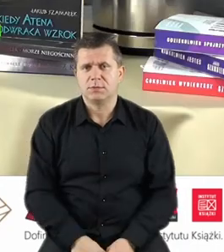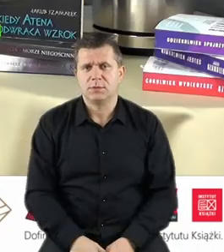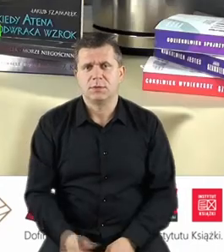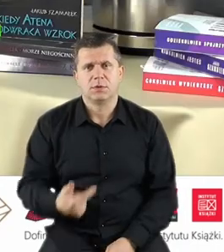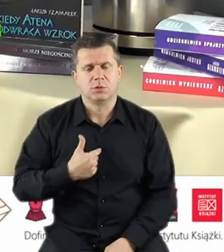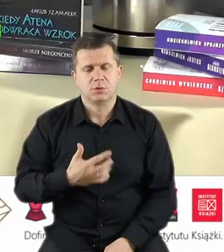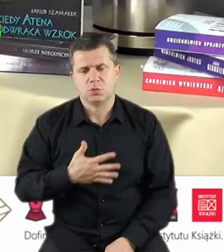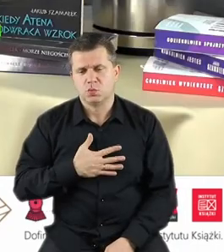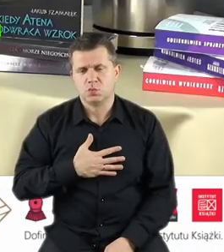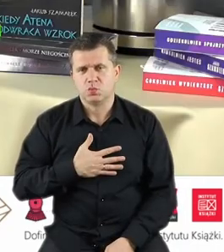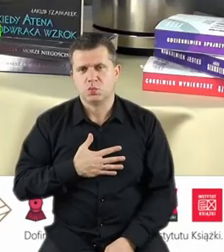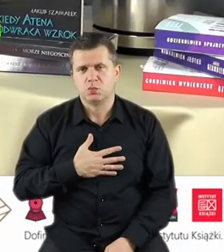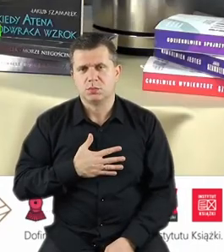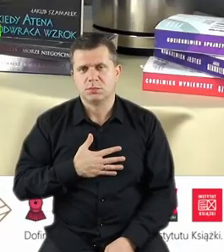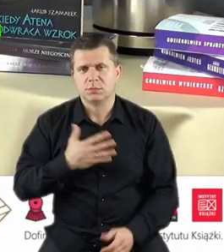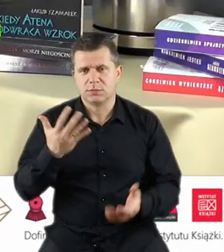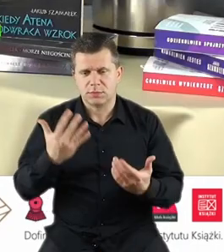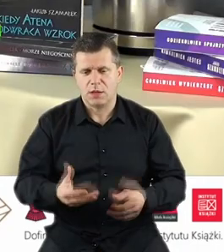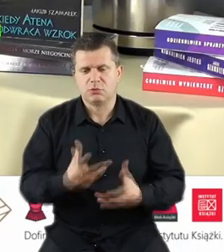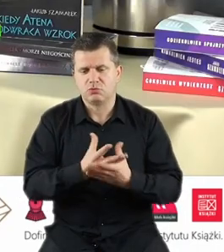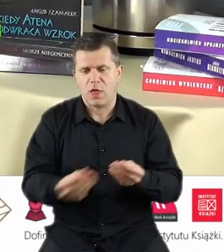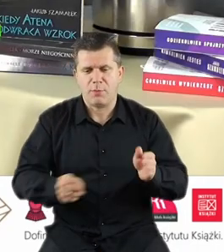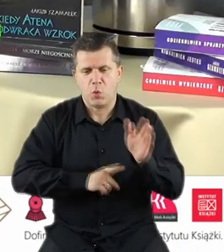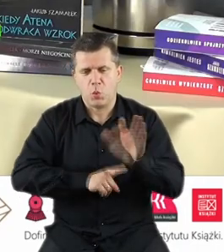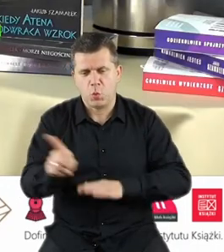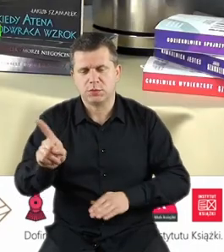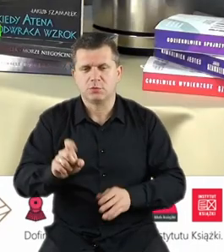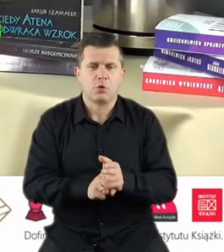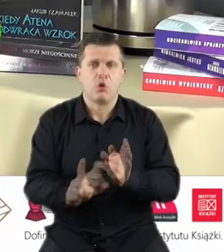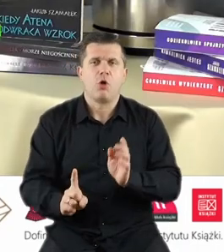że żeby uciec od Ziemi, to muszę na orbitę.